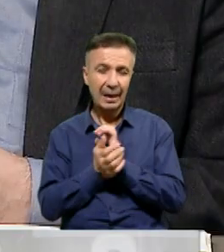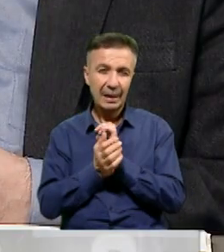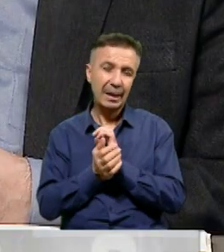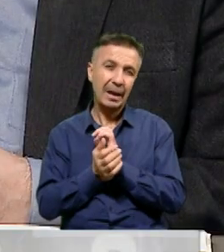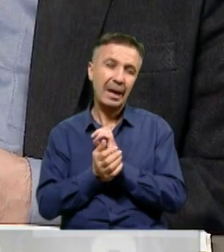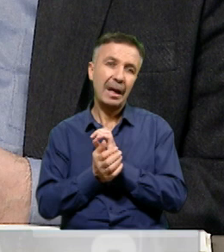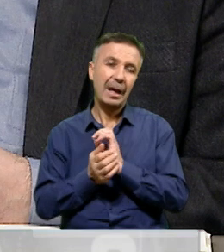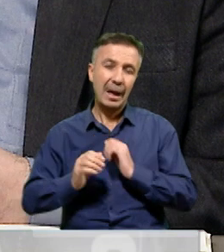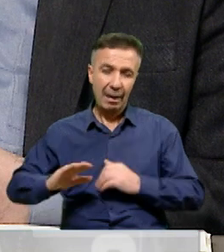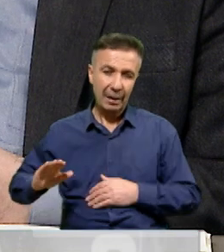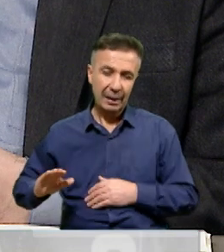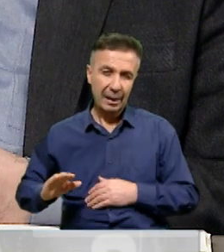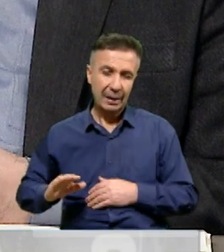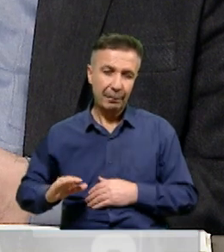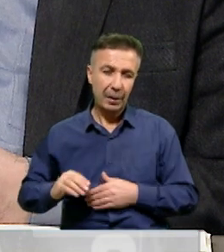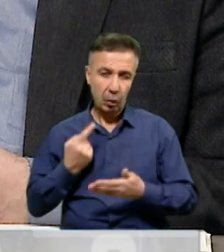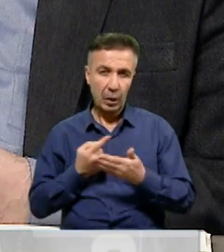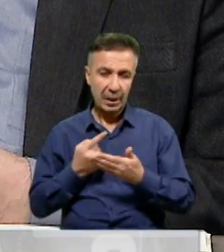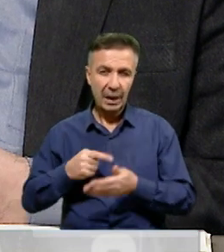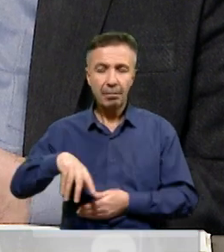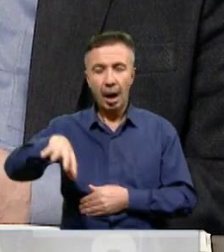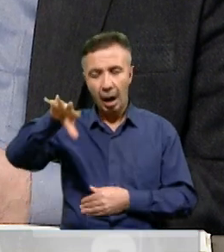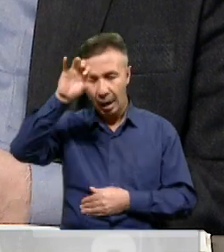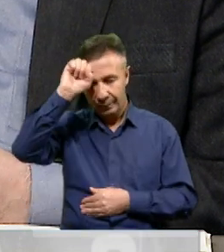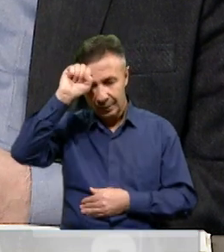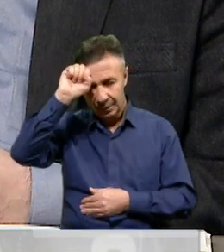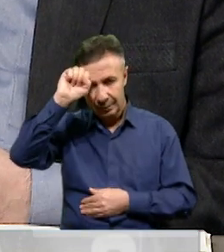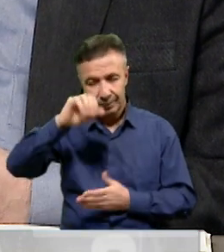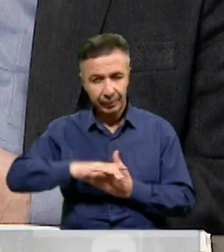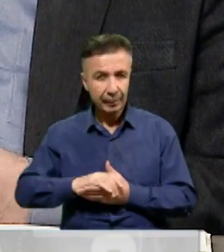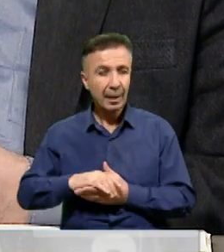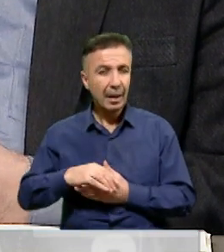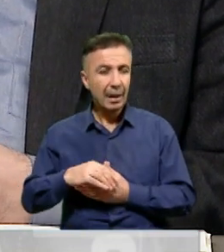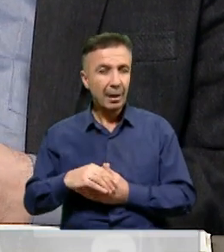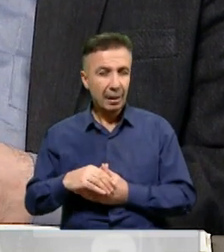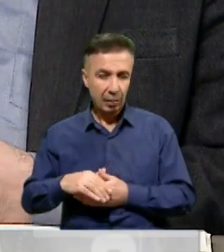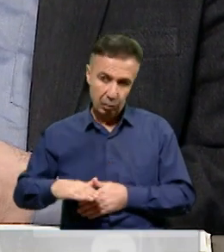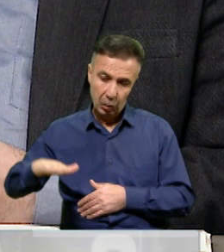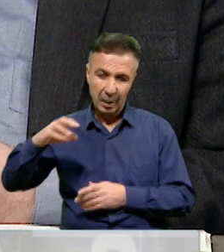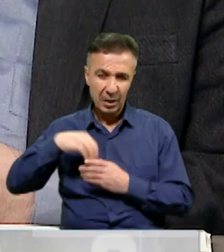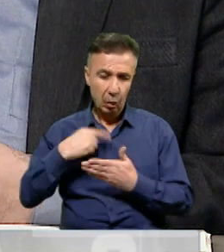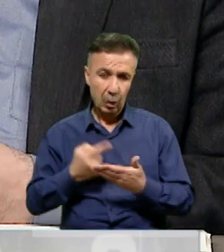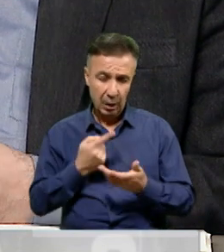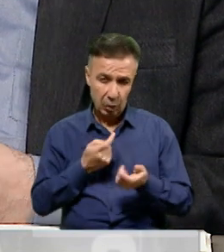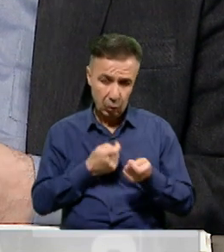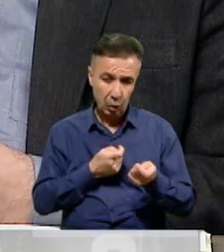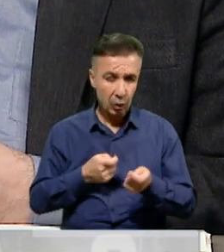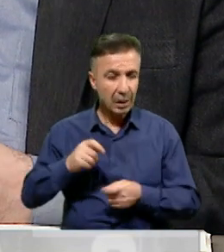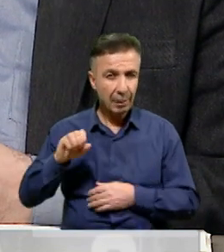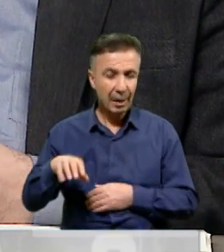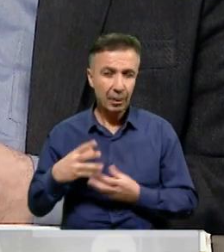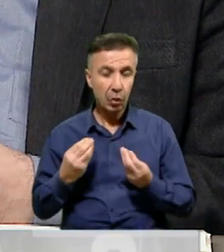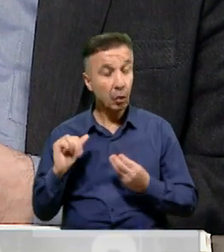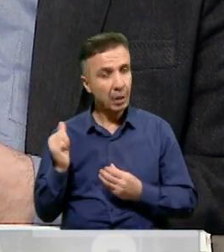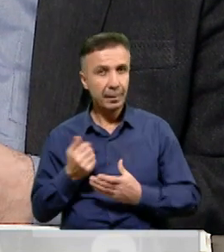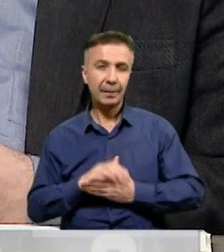işlere yönlendirmesi, yani bir hafız ya da bir hafıza yetiştirmek için Kur'an kursuna bırakması çok